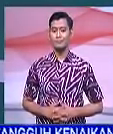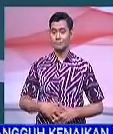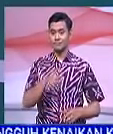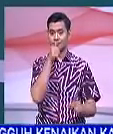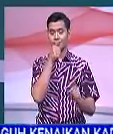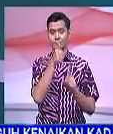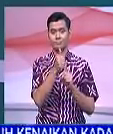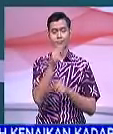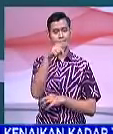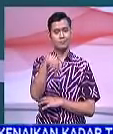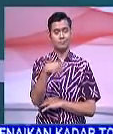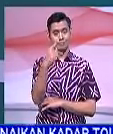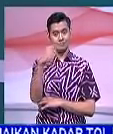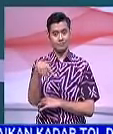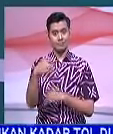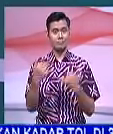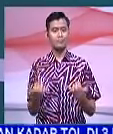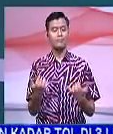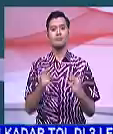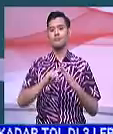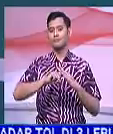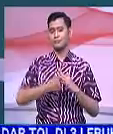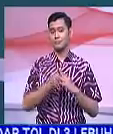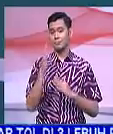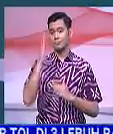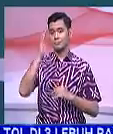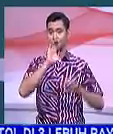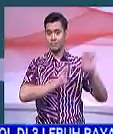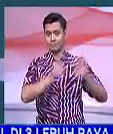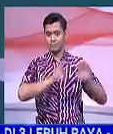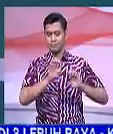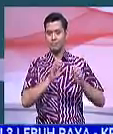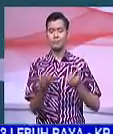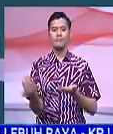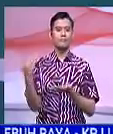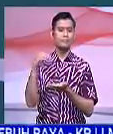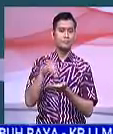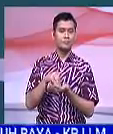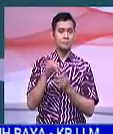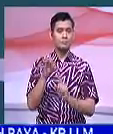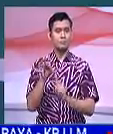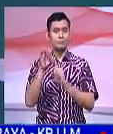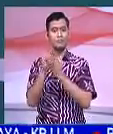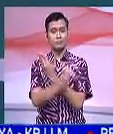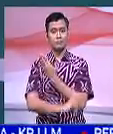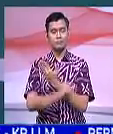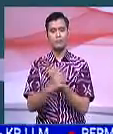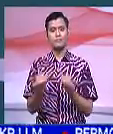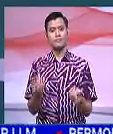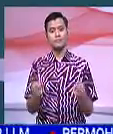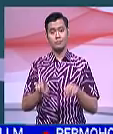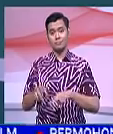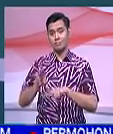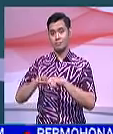Perintah Kawalan Pergerakan yang sedang berkuat kuasa akan dinilai semula, khususnya negeri-negeri yang sedang mengalami